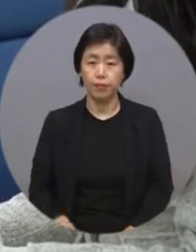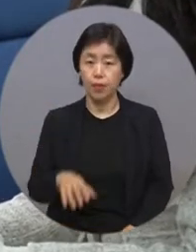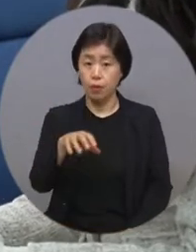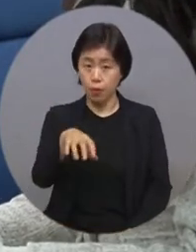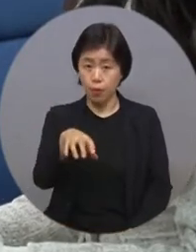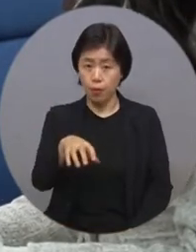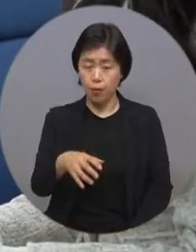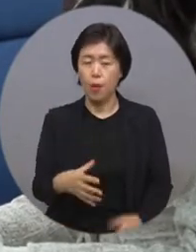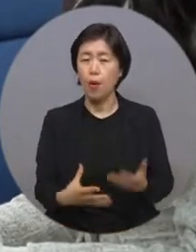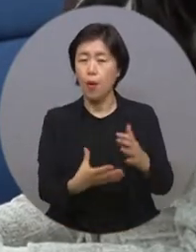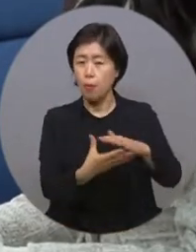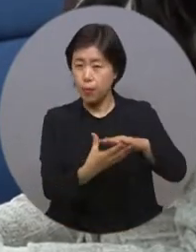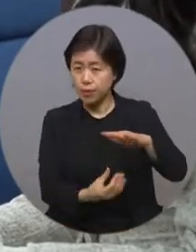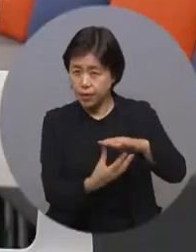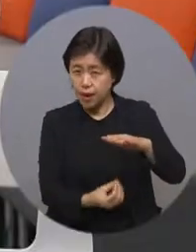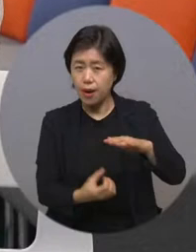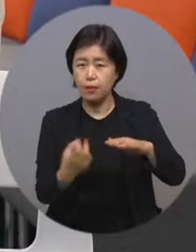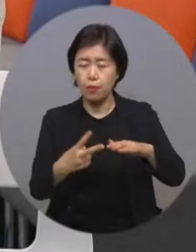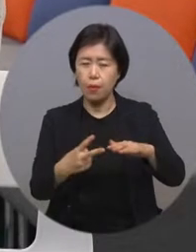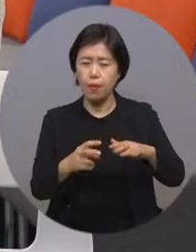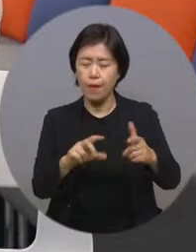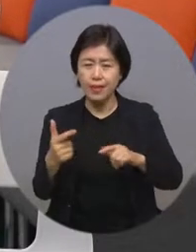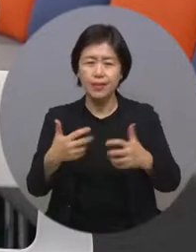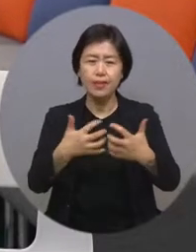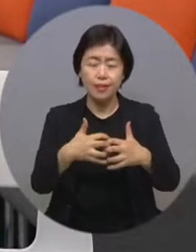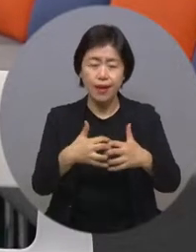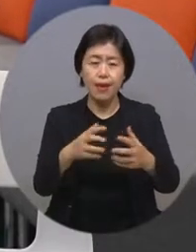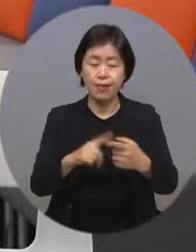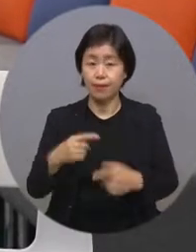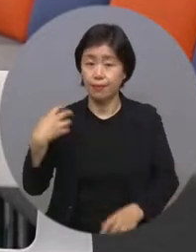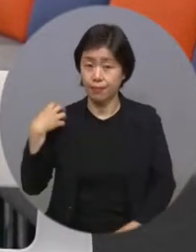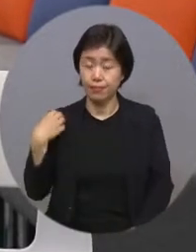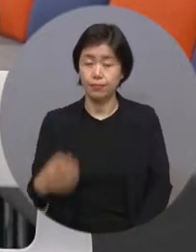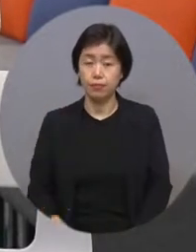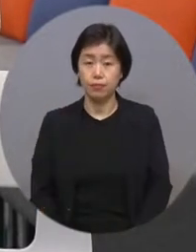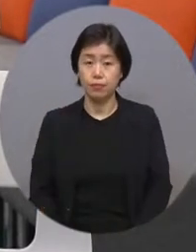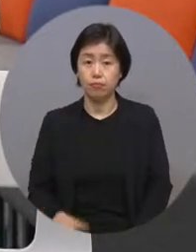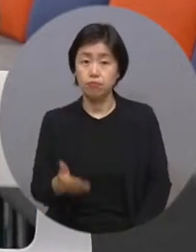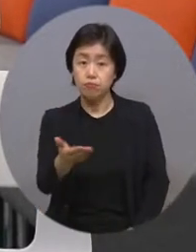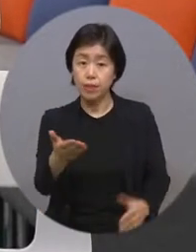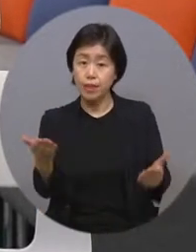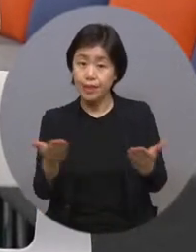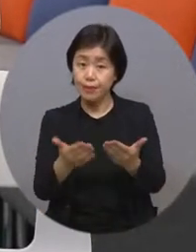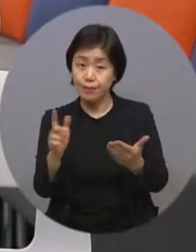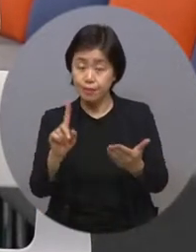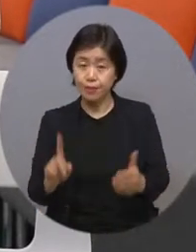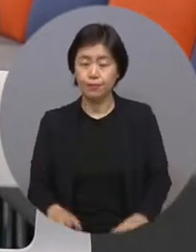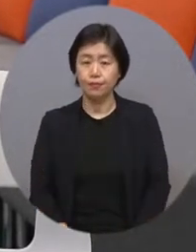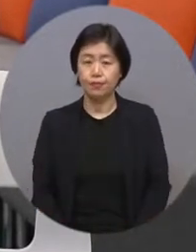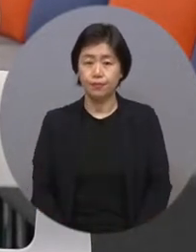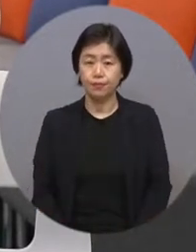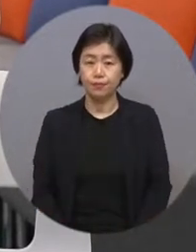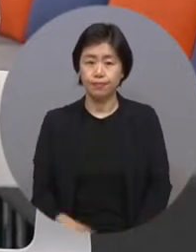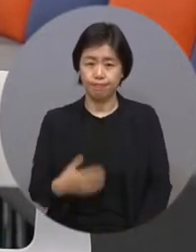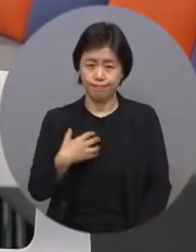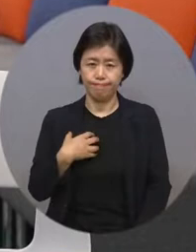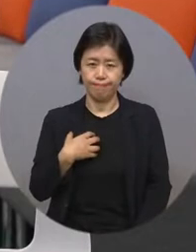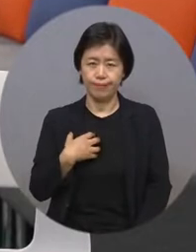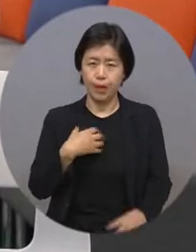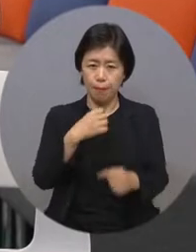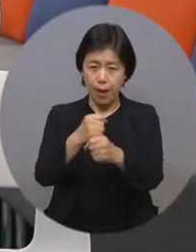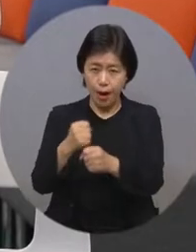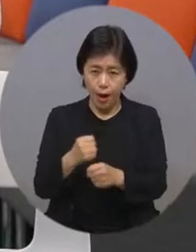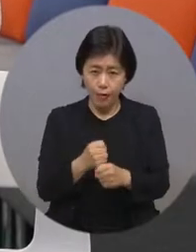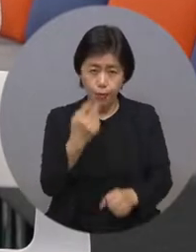복합기 기종장을 맡고 있습니다. 네. 그러면 주로 이제 하시는 일이 어떻게 되세요? 저희는 이제 제조 관리를 하고